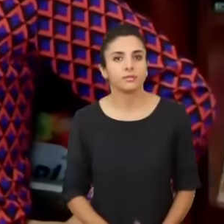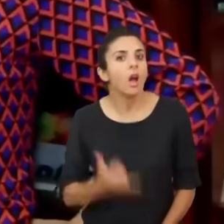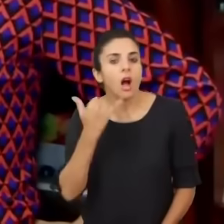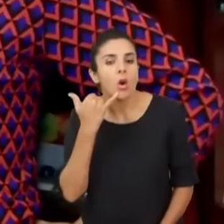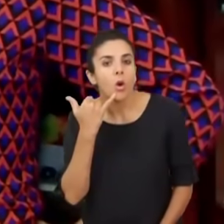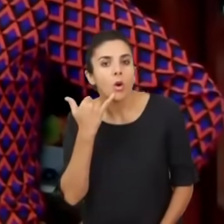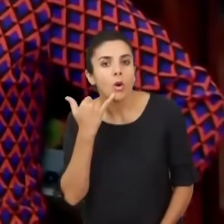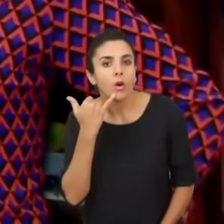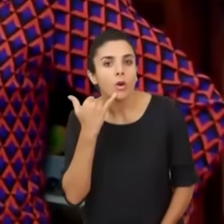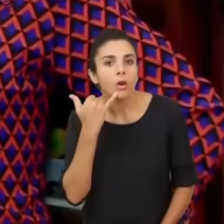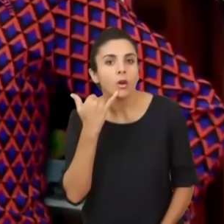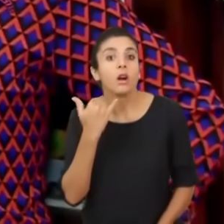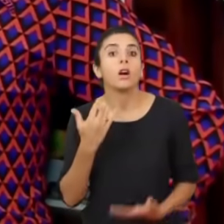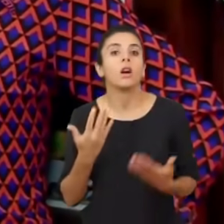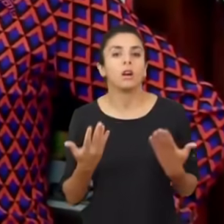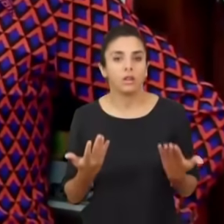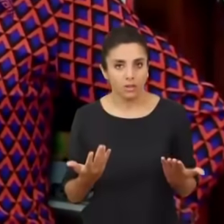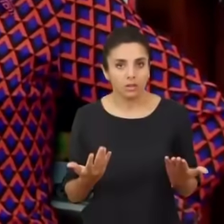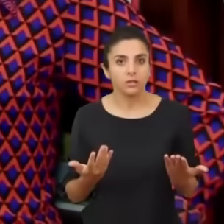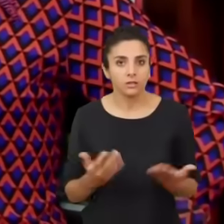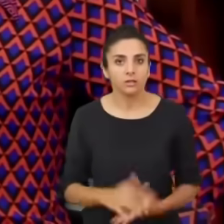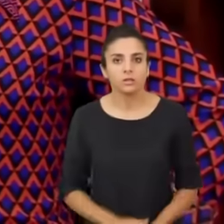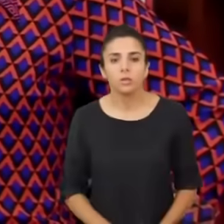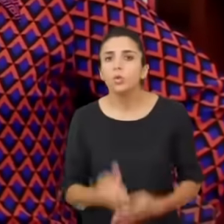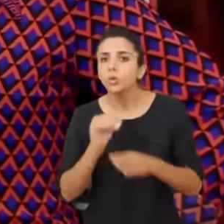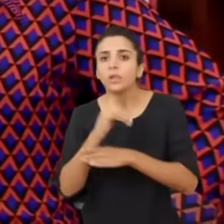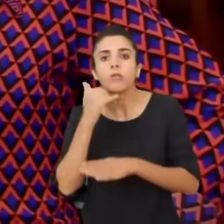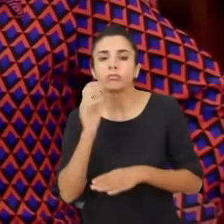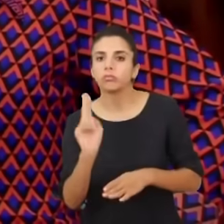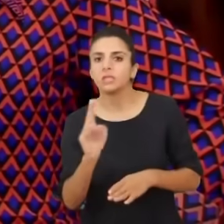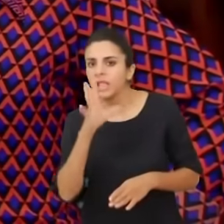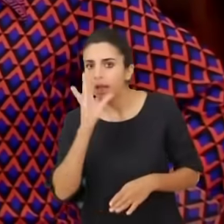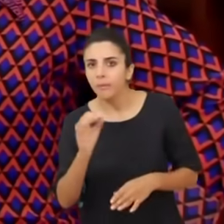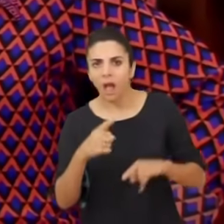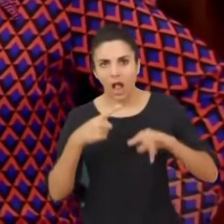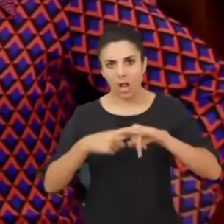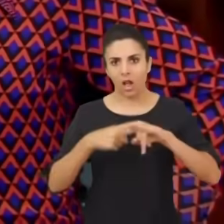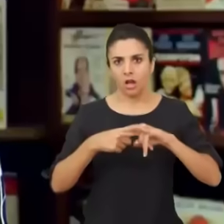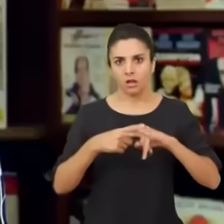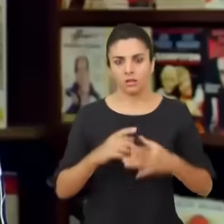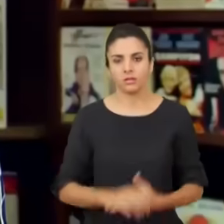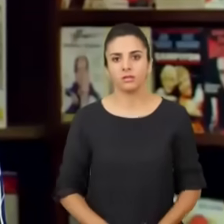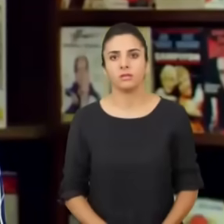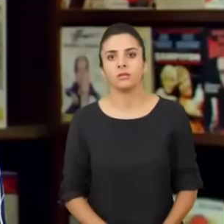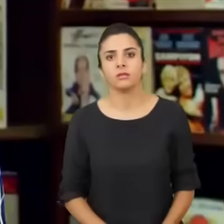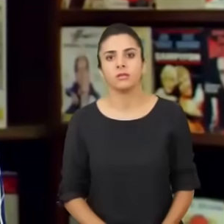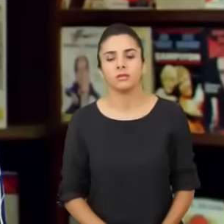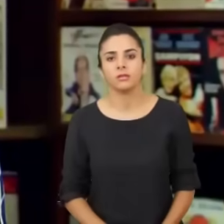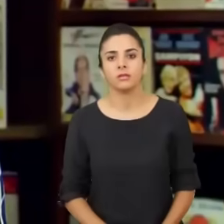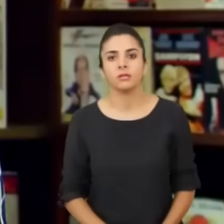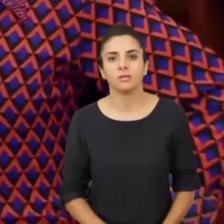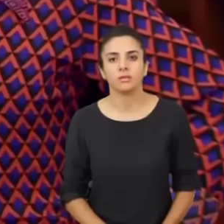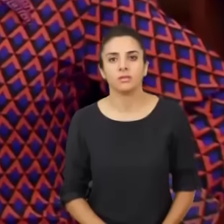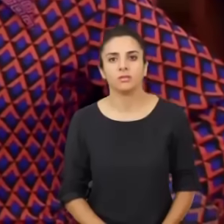Alo. Ha, okey. Usta, telefon sana. Kimmiş? Helga. Ahmet bakışlarını ikili arasında